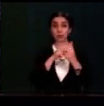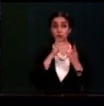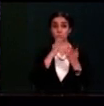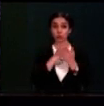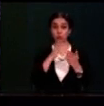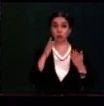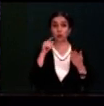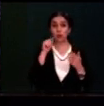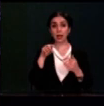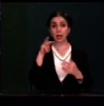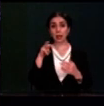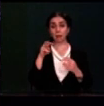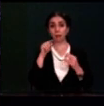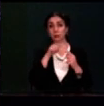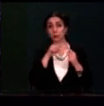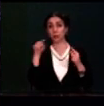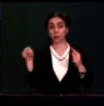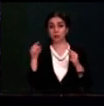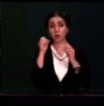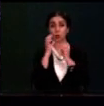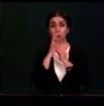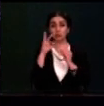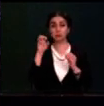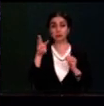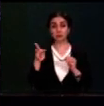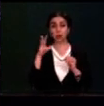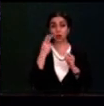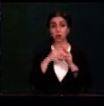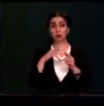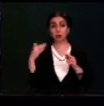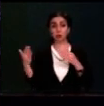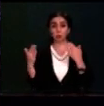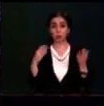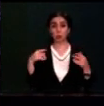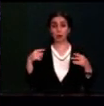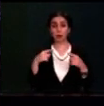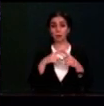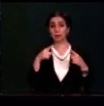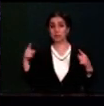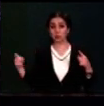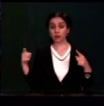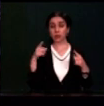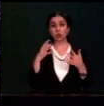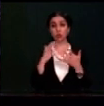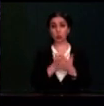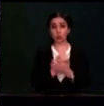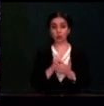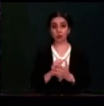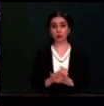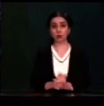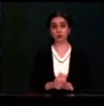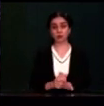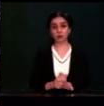nuqtagacha masofa 15 cm. M nuqtadan kvadratning tomonlarigacha masofani toping.